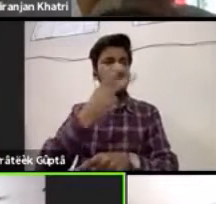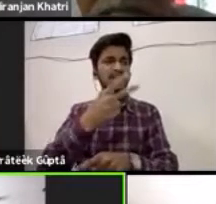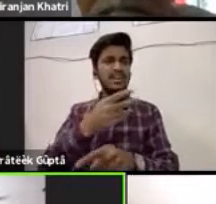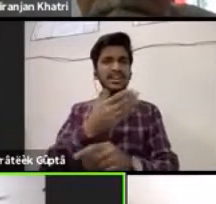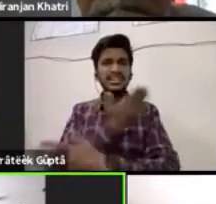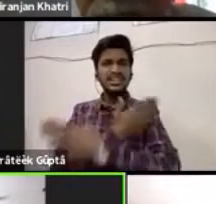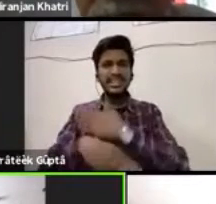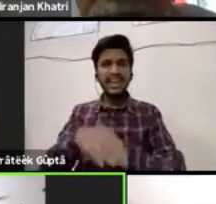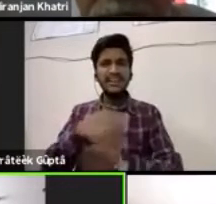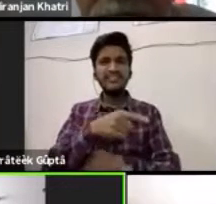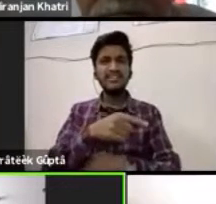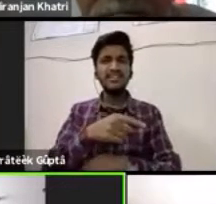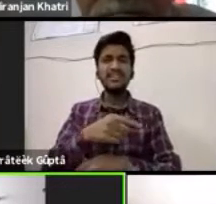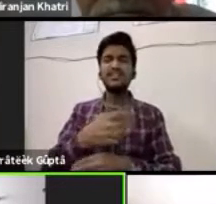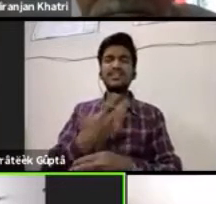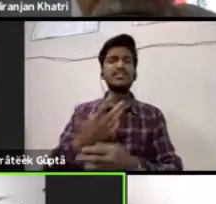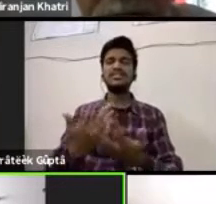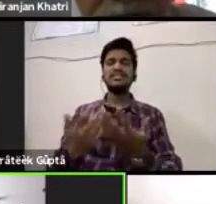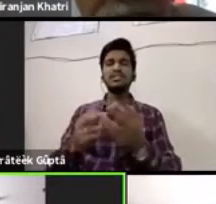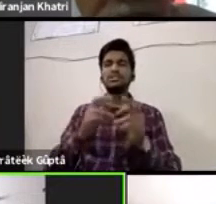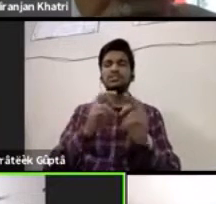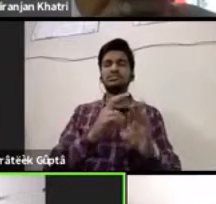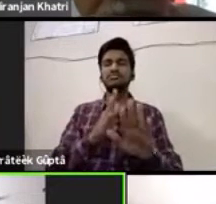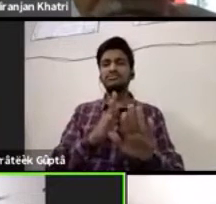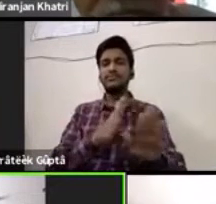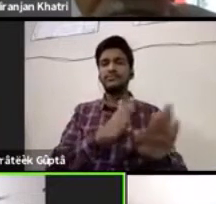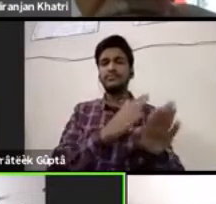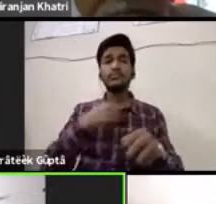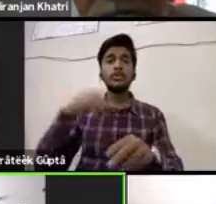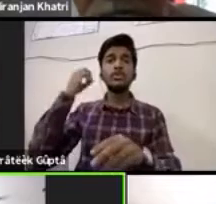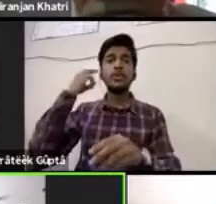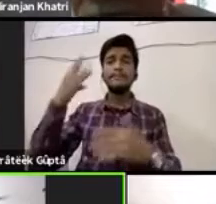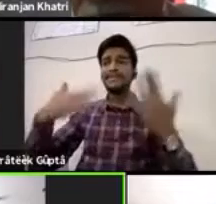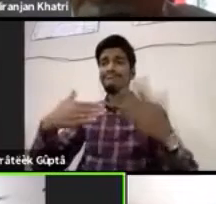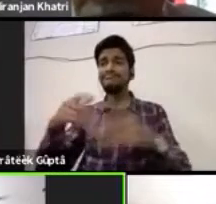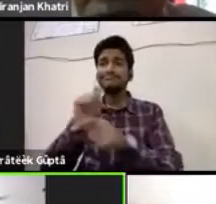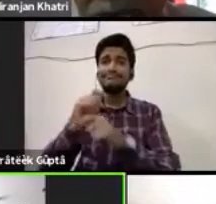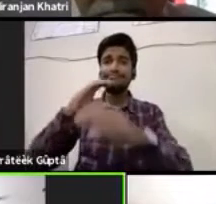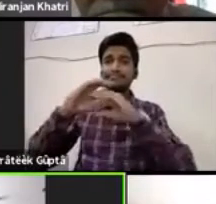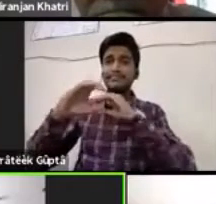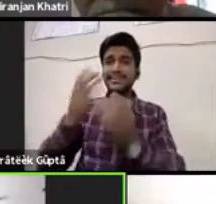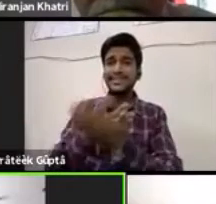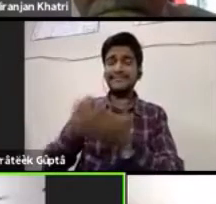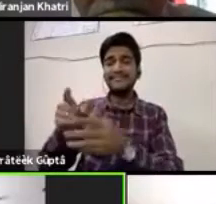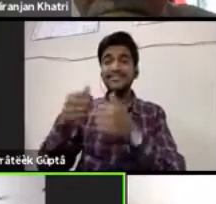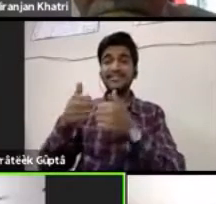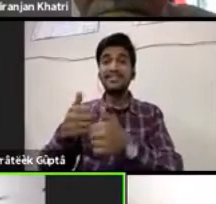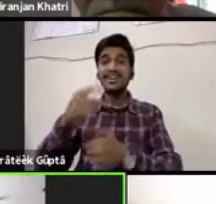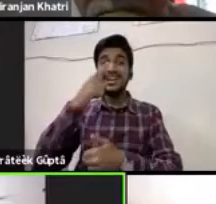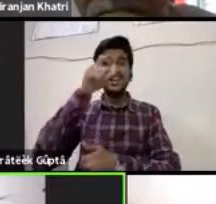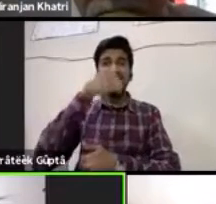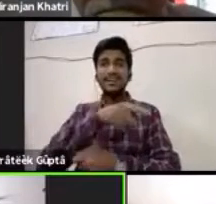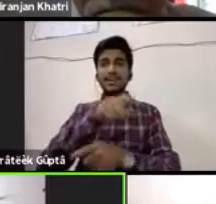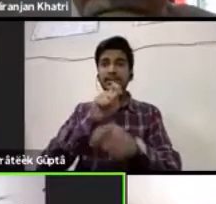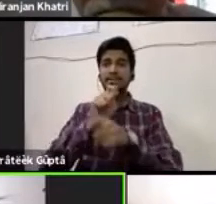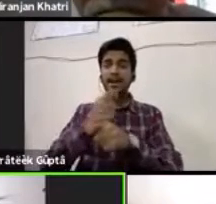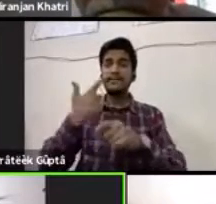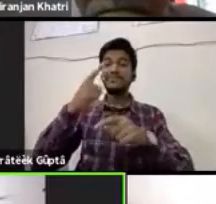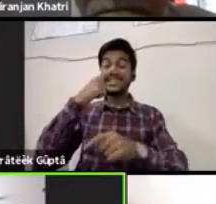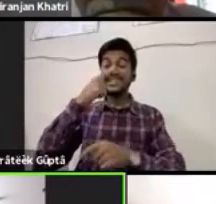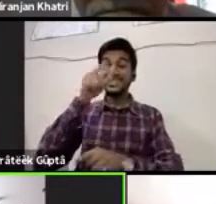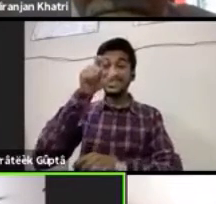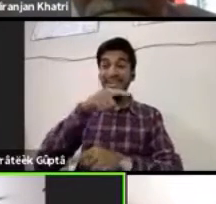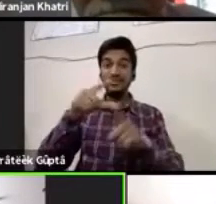हैं ऐसे। तो अगर वो मशीन काम नहीं करती है तो उसे तोड़ देते हैं।